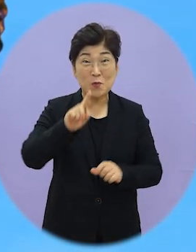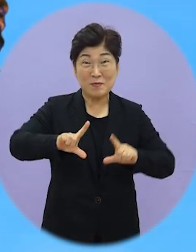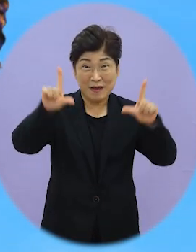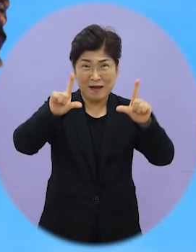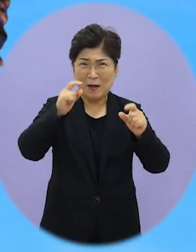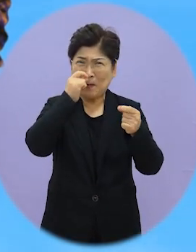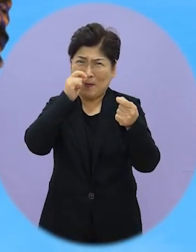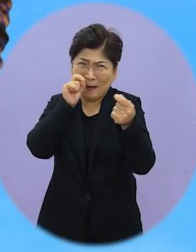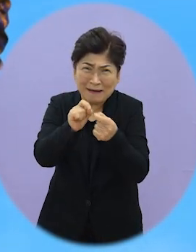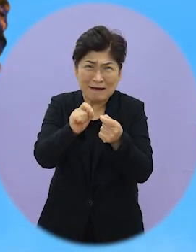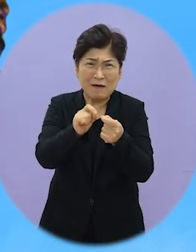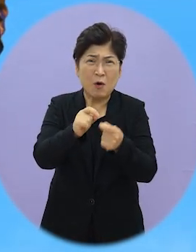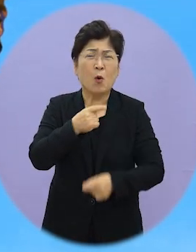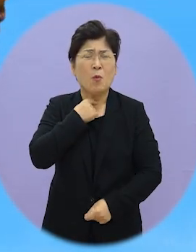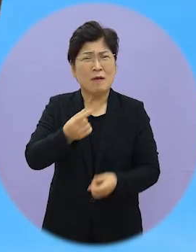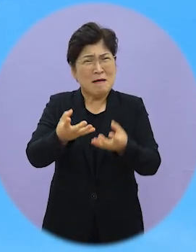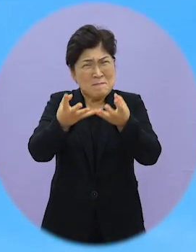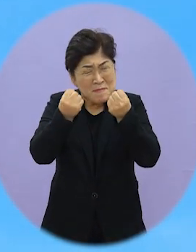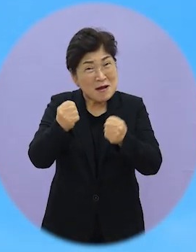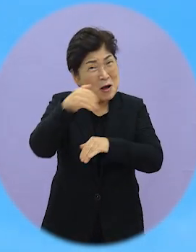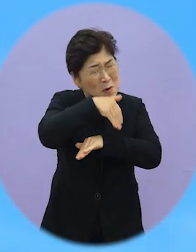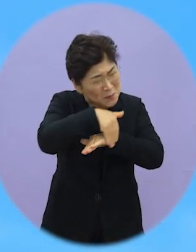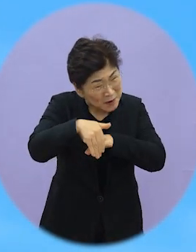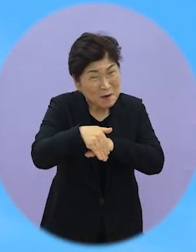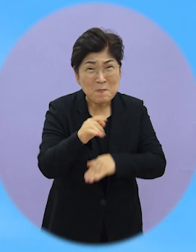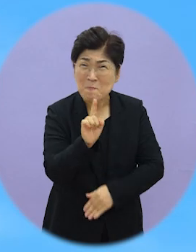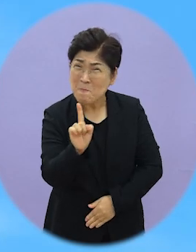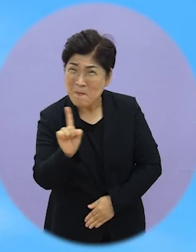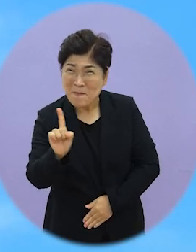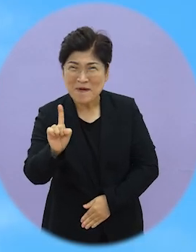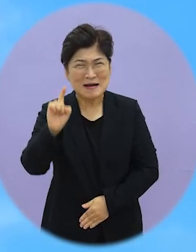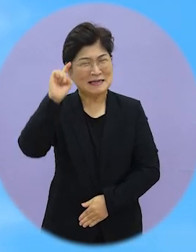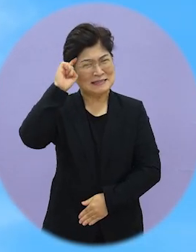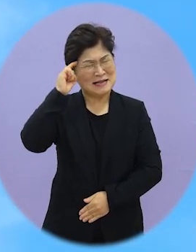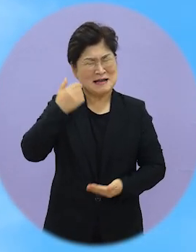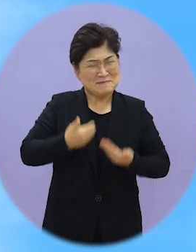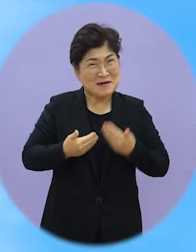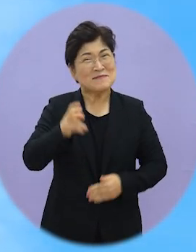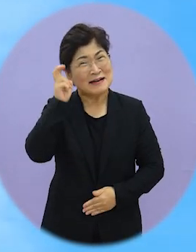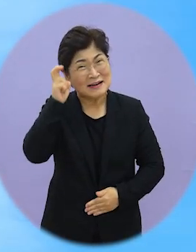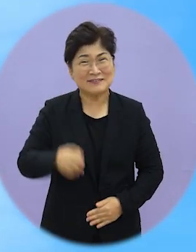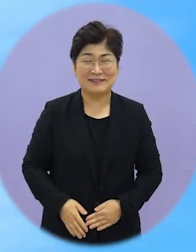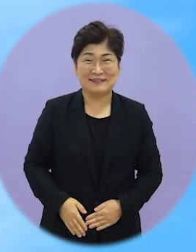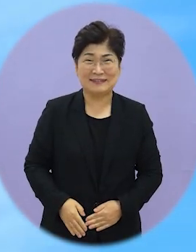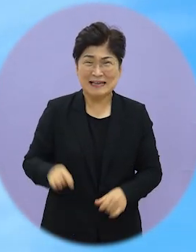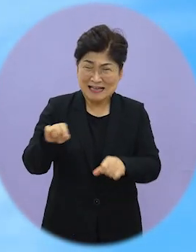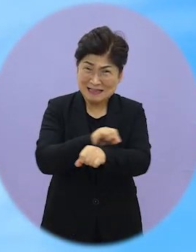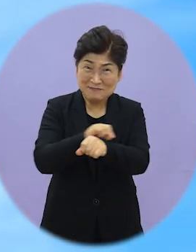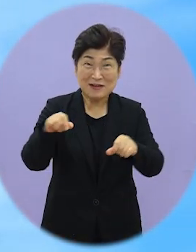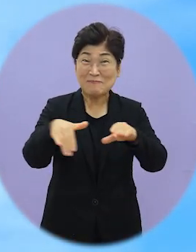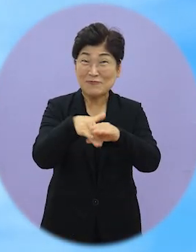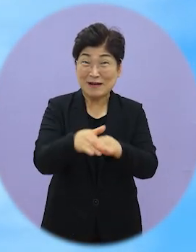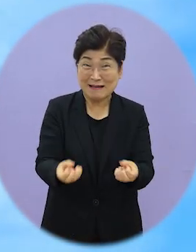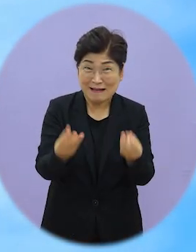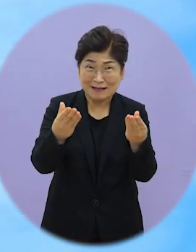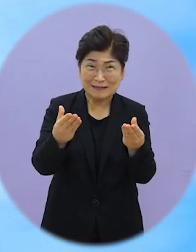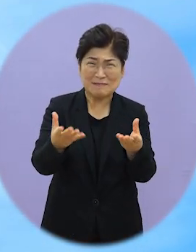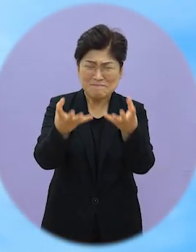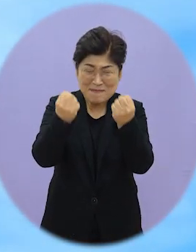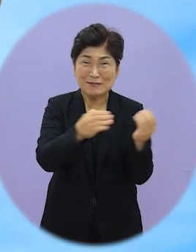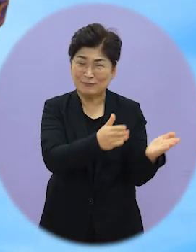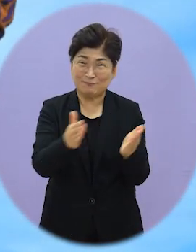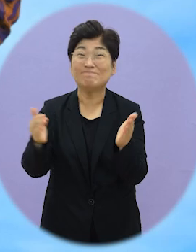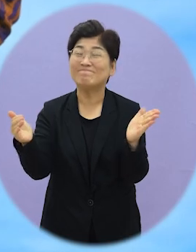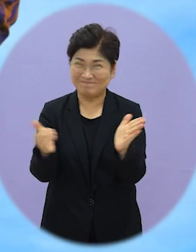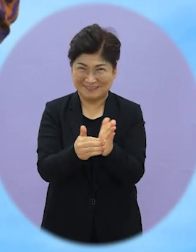2024 갑진년, 이것저것 하고 싶은 것도 많고 계획들 세우시느라 바쁘시죠? 그런 여러분을 위해서 특별한